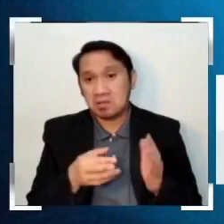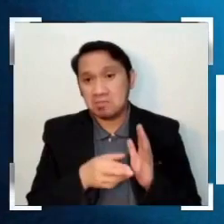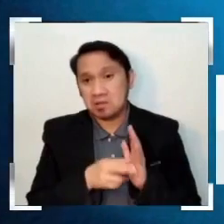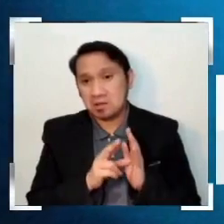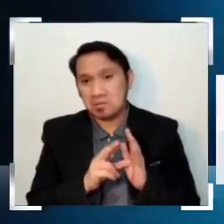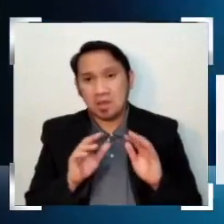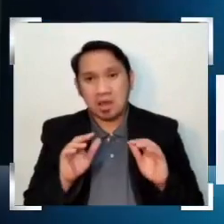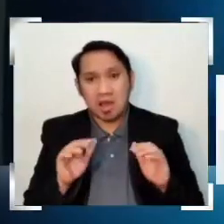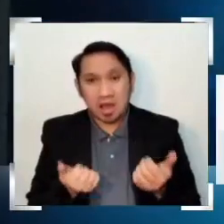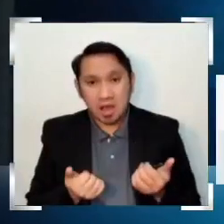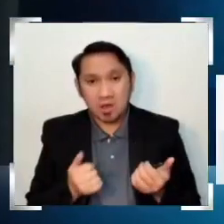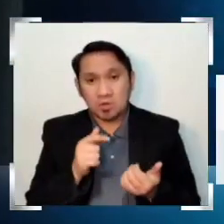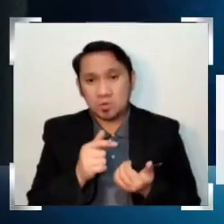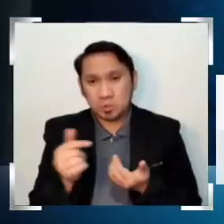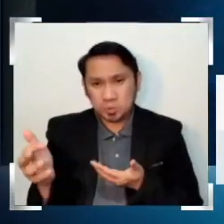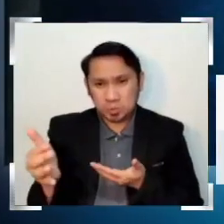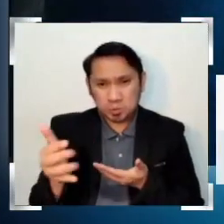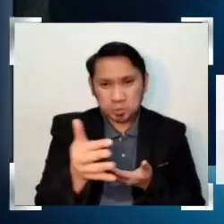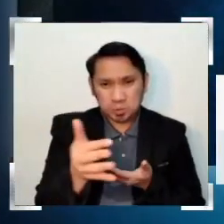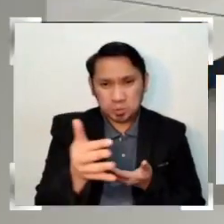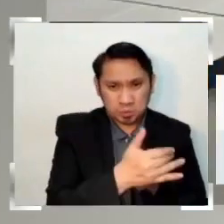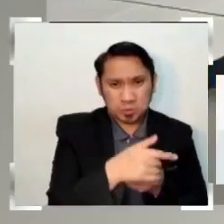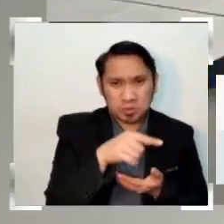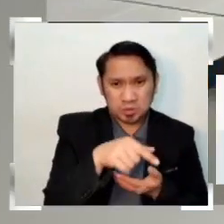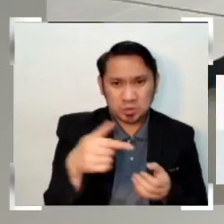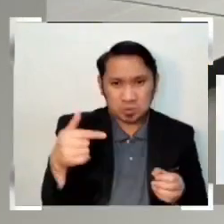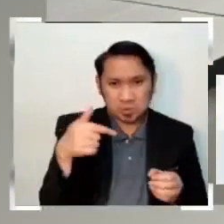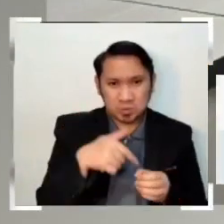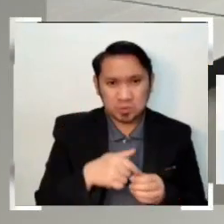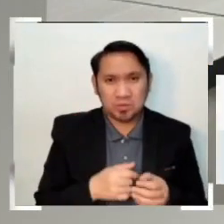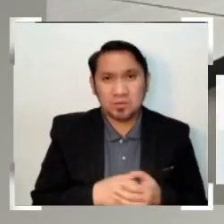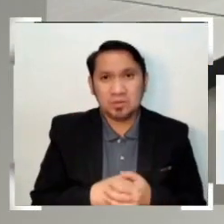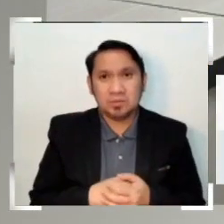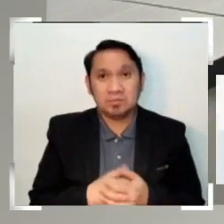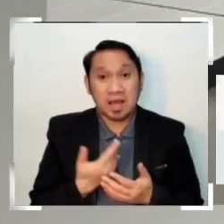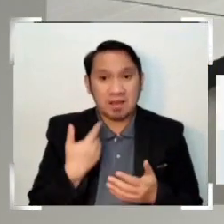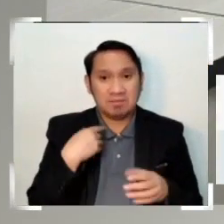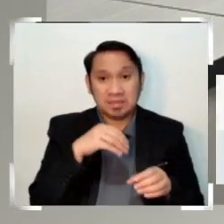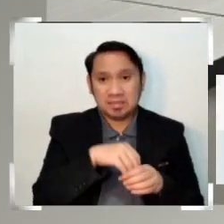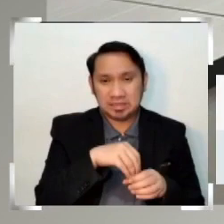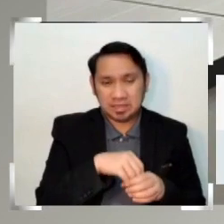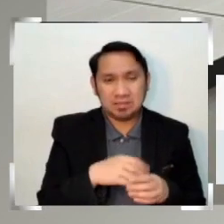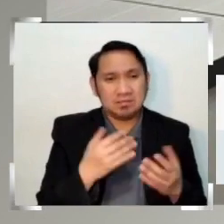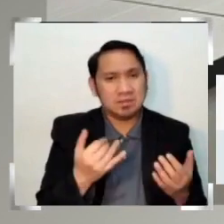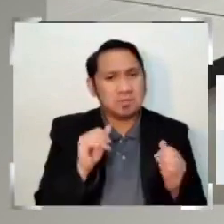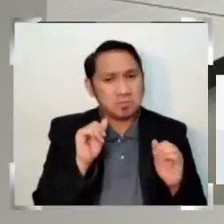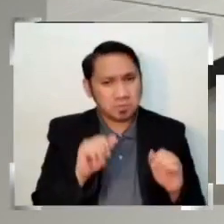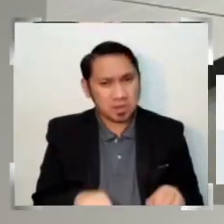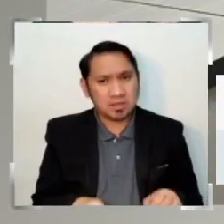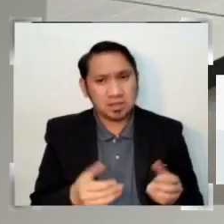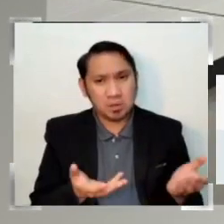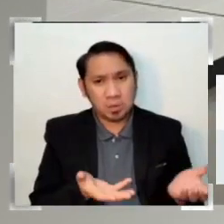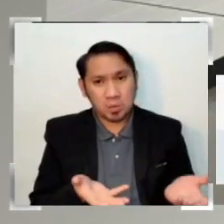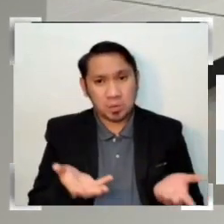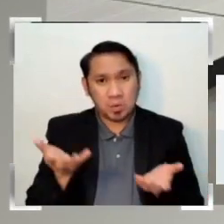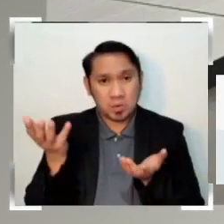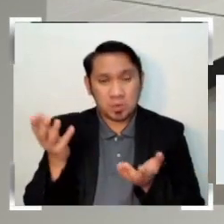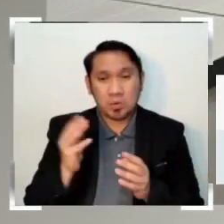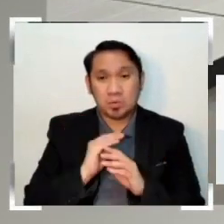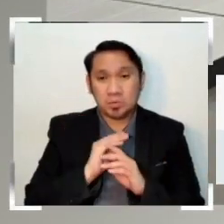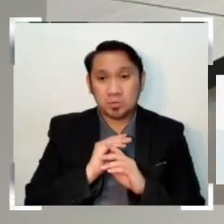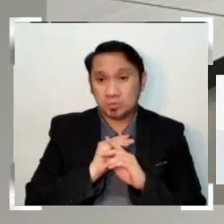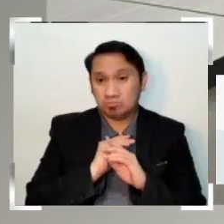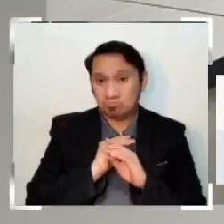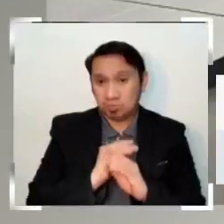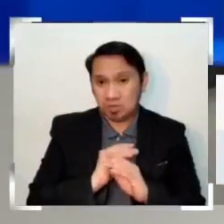ang langis bago pa ito tuluyang tumagas. Sa tanong kung pwede ba itong palutangin para mapigilan ang pagtagas, sabi